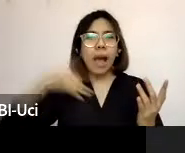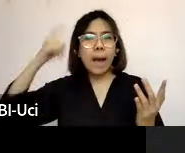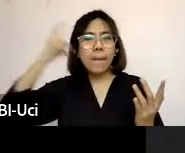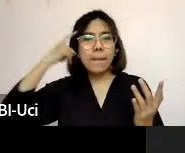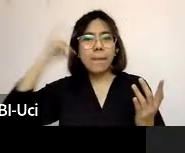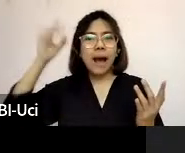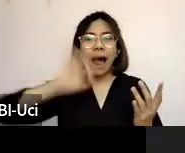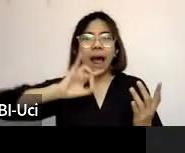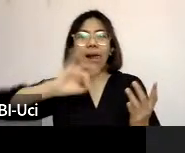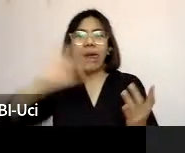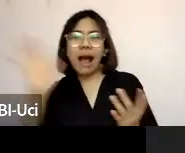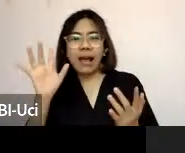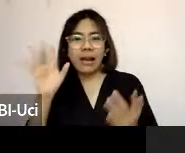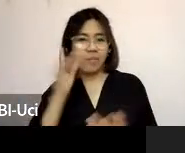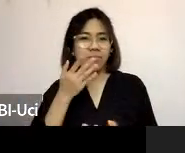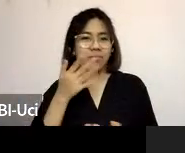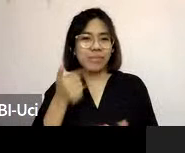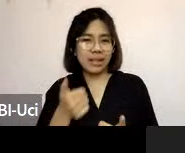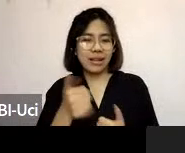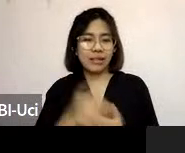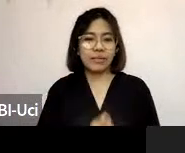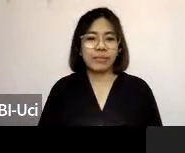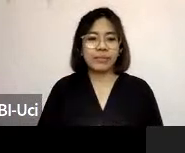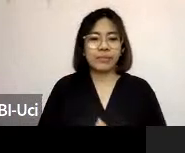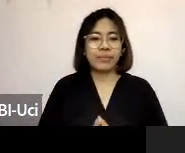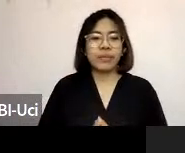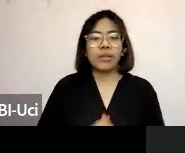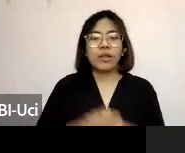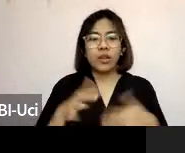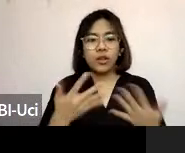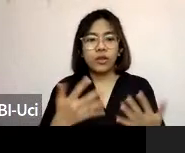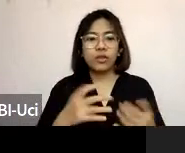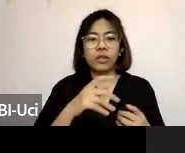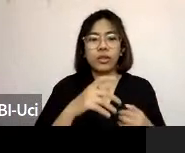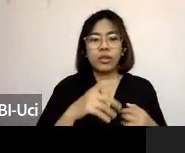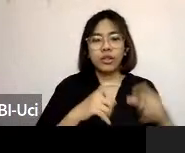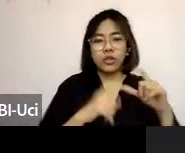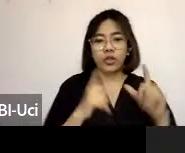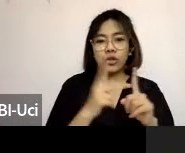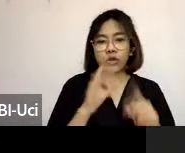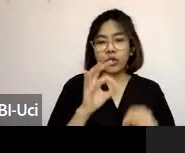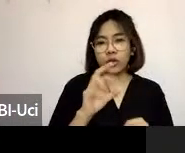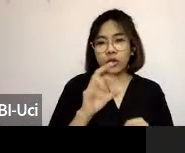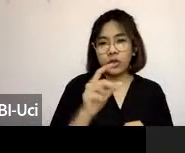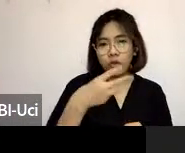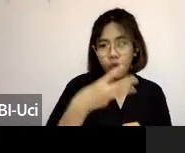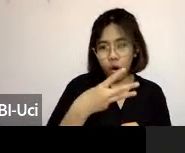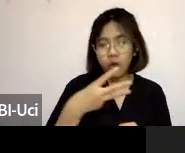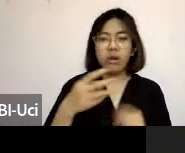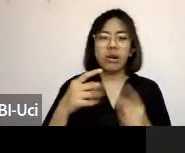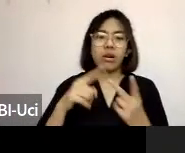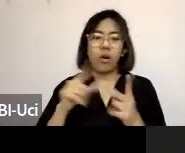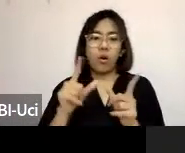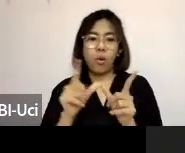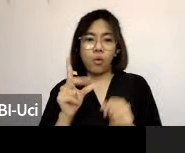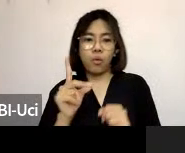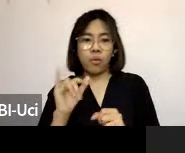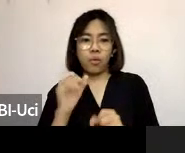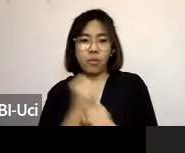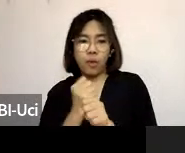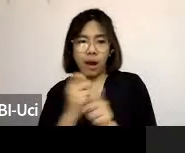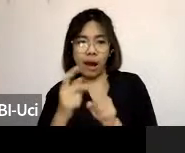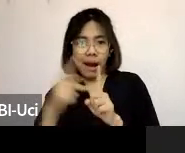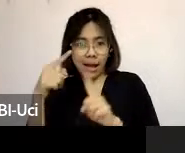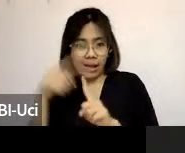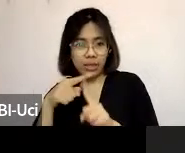kepentingan tertentu tanpa crusher dan Amrita pada bukunya anthropology of